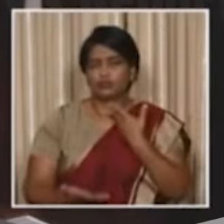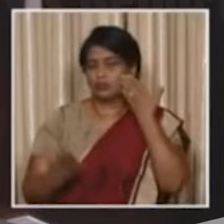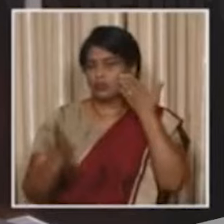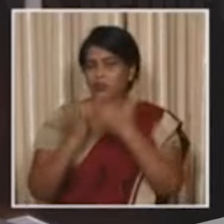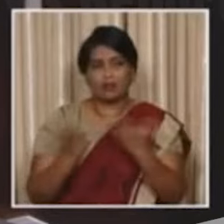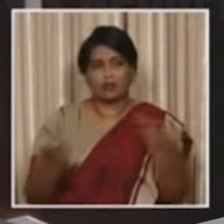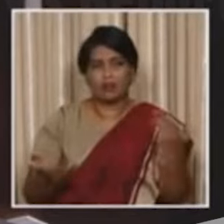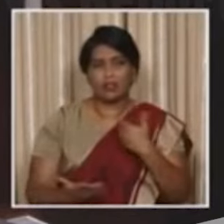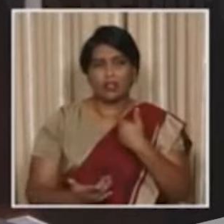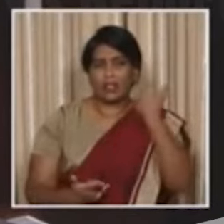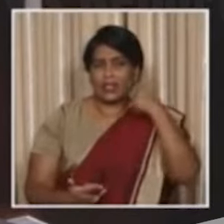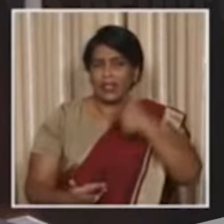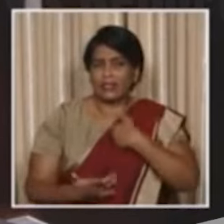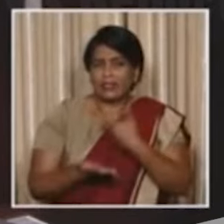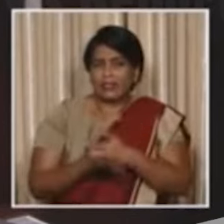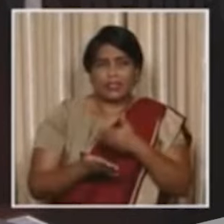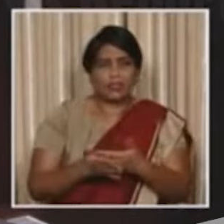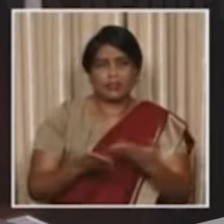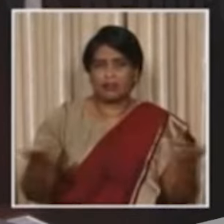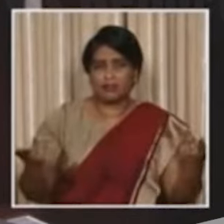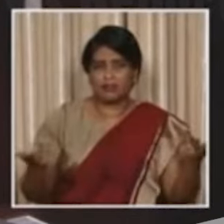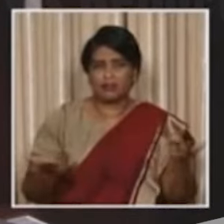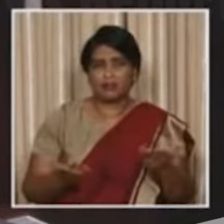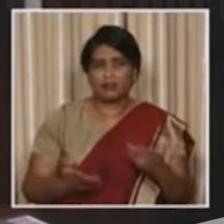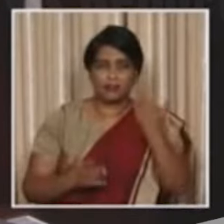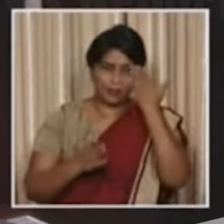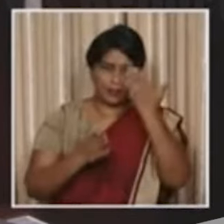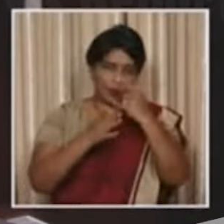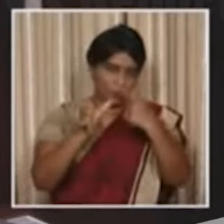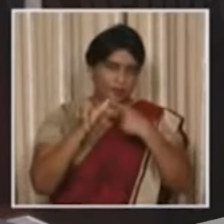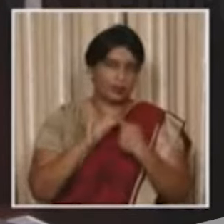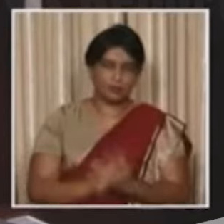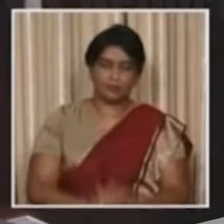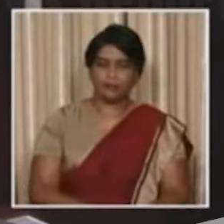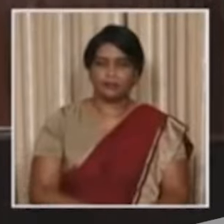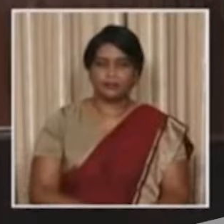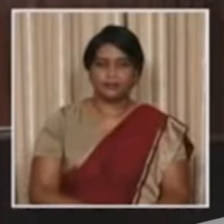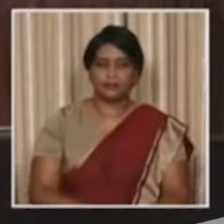නැද්ද? පපුවේ තෙතමනයක් නැද්ද? කරුණාකර ඔබතුමා උත්තර දෙන්න. ස්තුතියි.